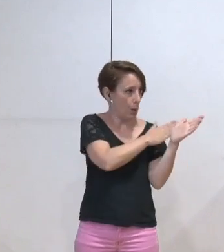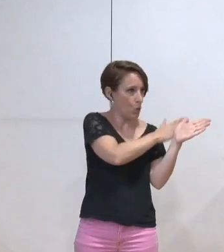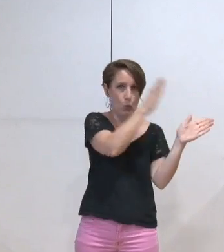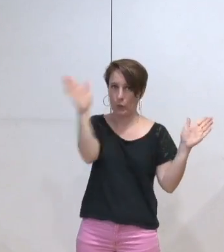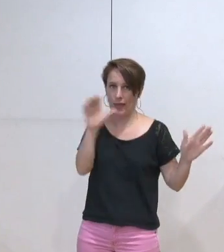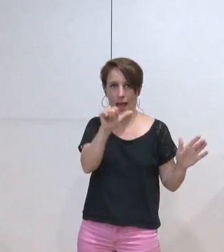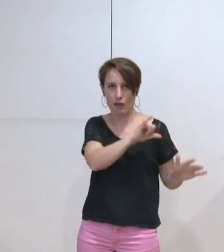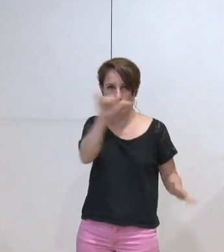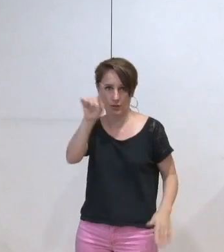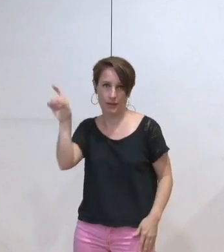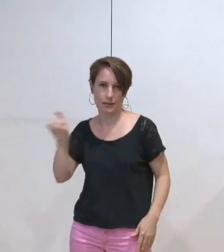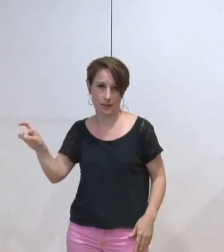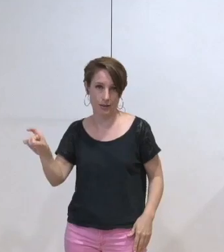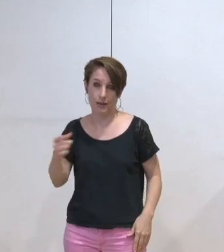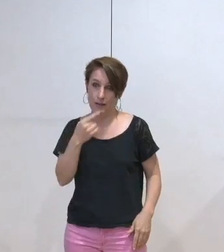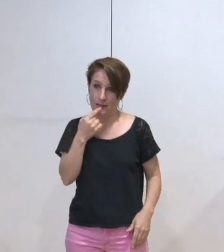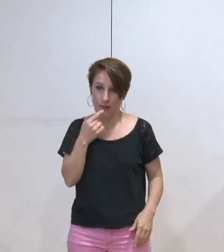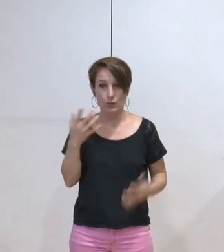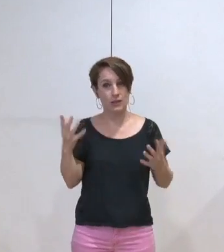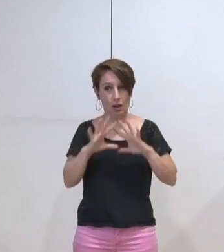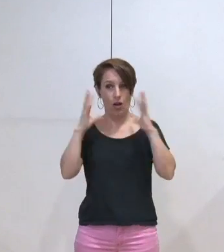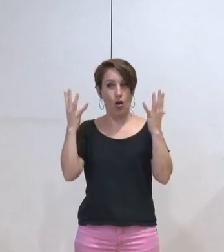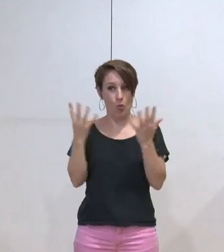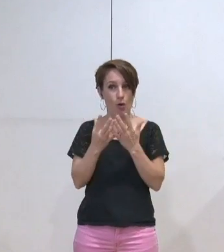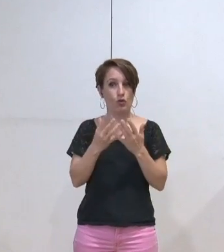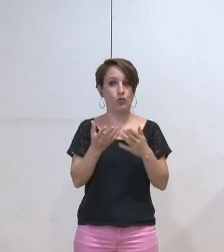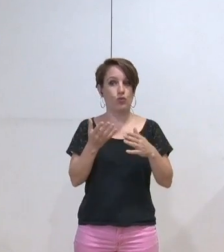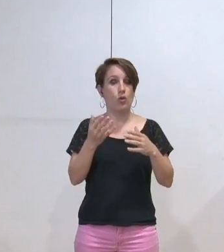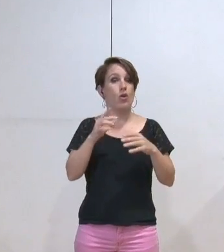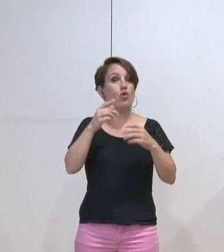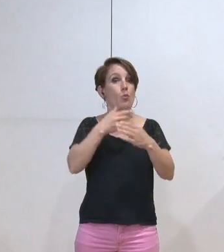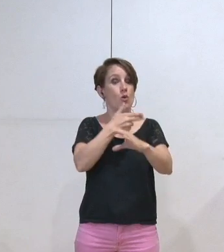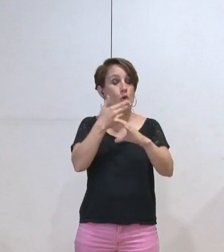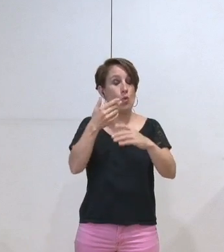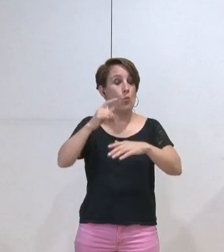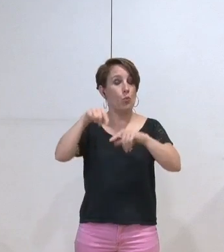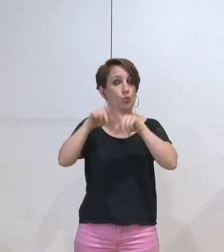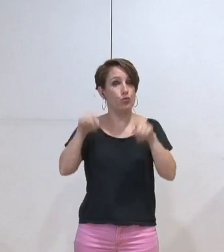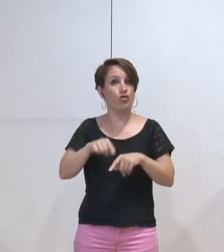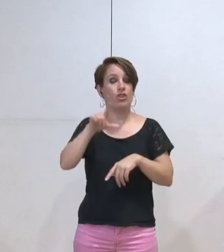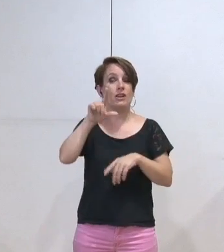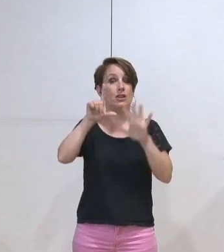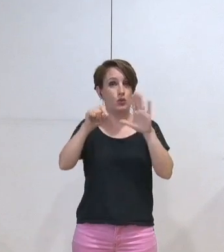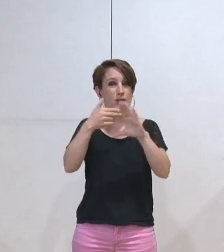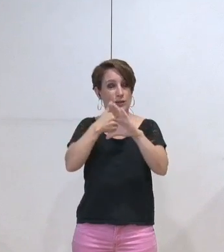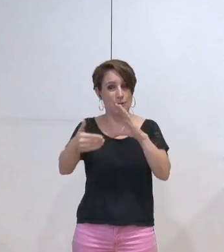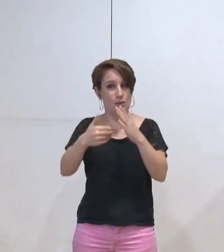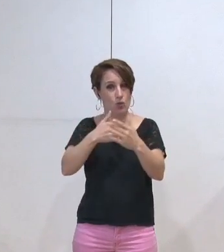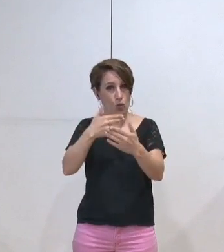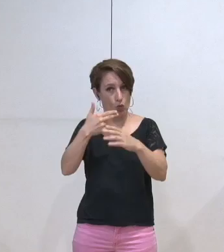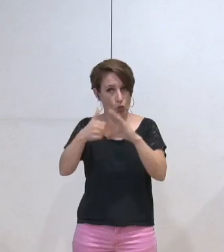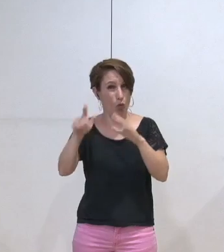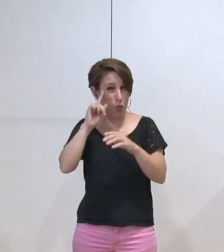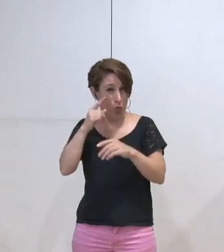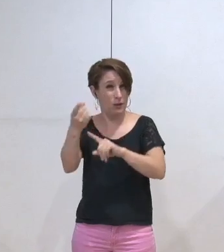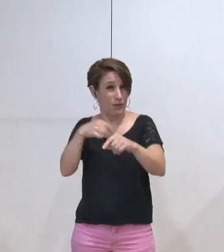millions d'euros a lui-même un budget de 70 millions d'euros pourquoi parce qu'il est financé par d'autres collectivité par l'État par le département par